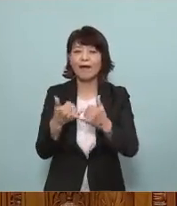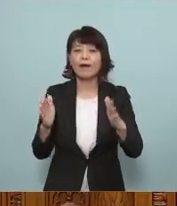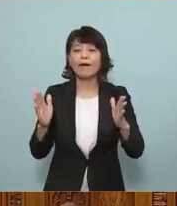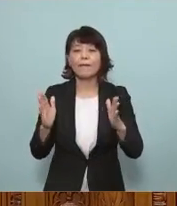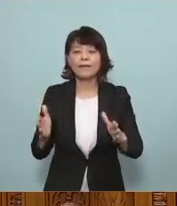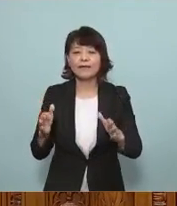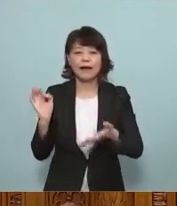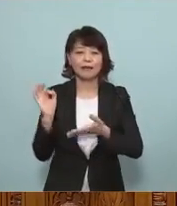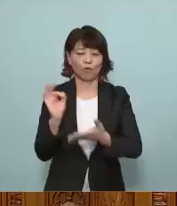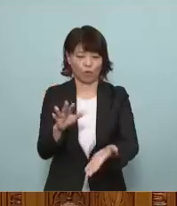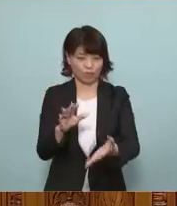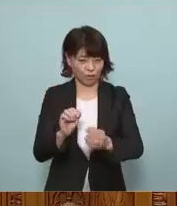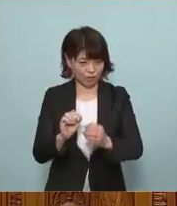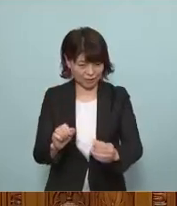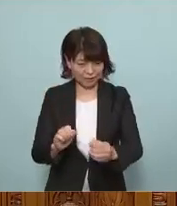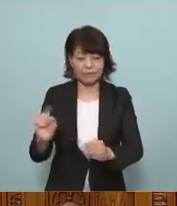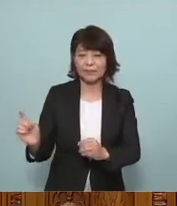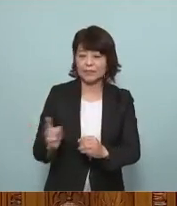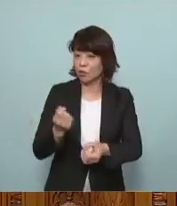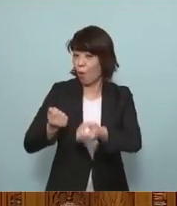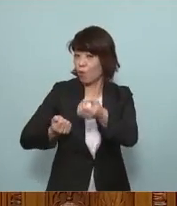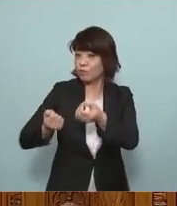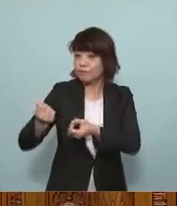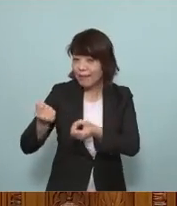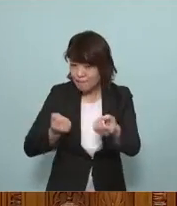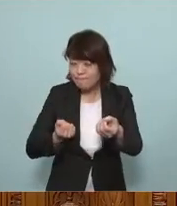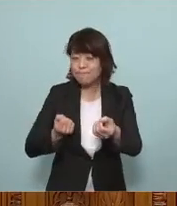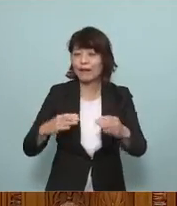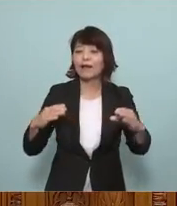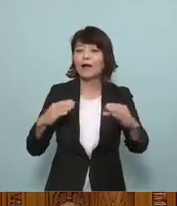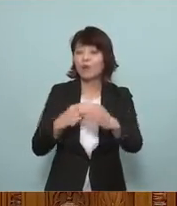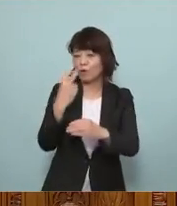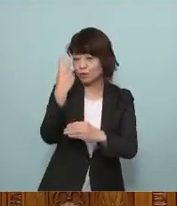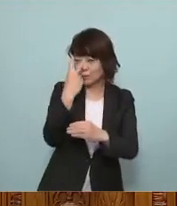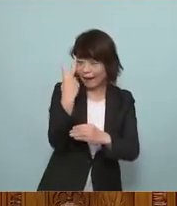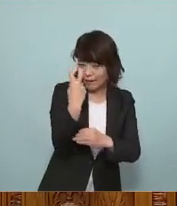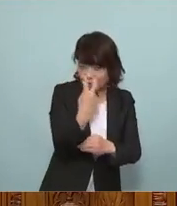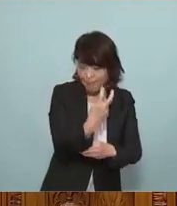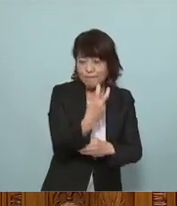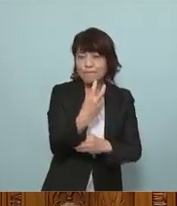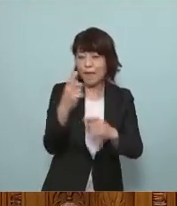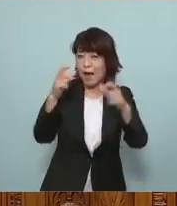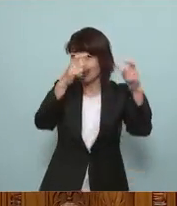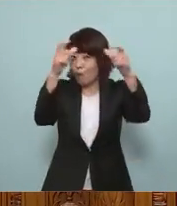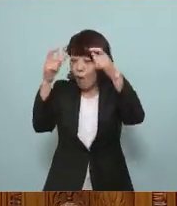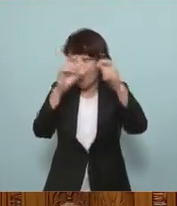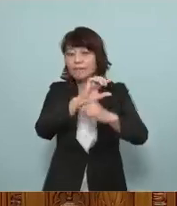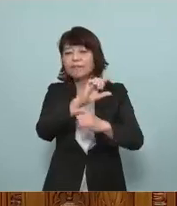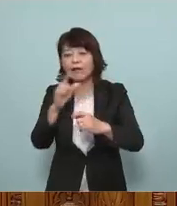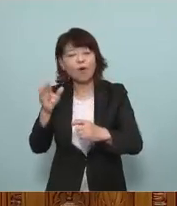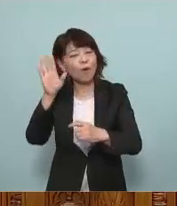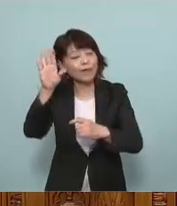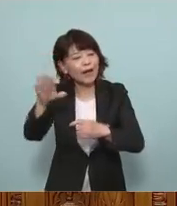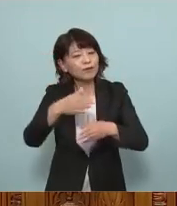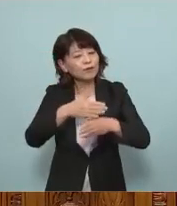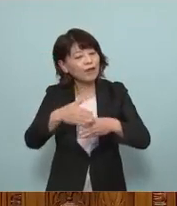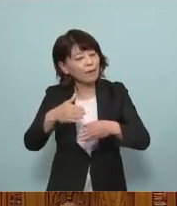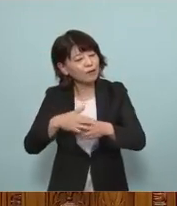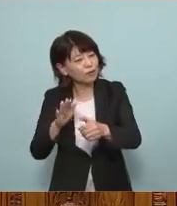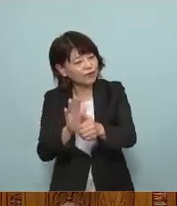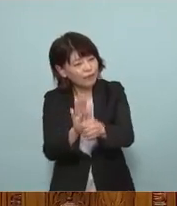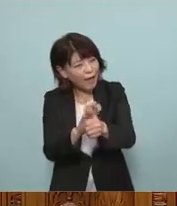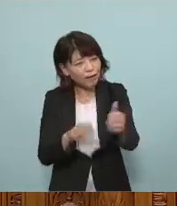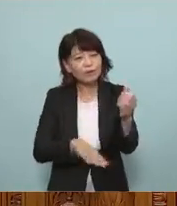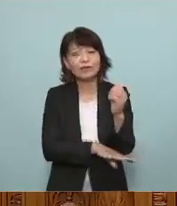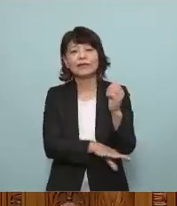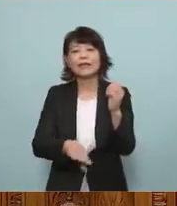し、自動運転やダイナミックな交通管制、ドローンなど、未来のサービスを支えるインフラを